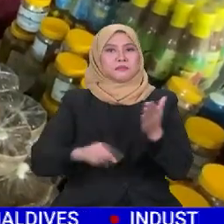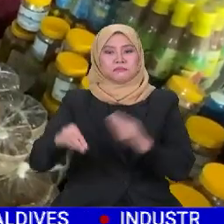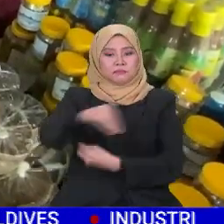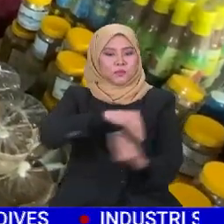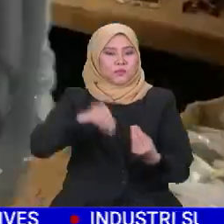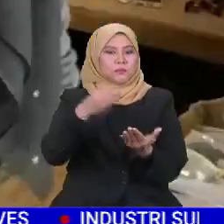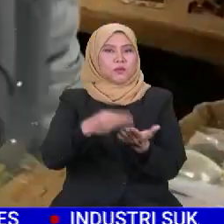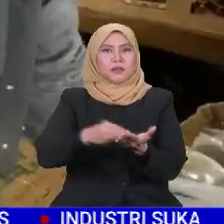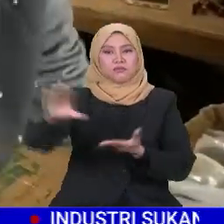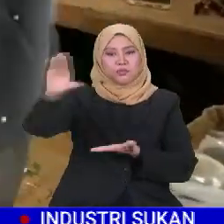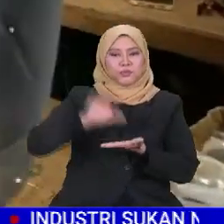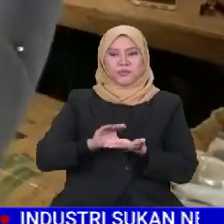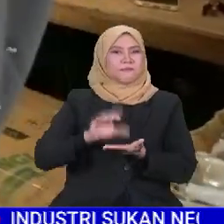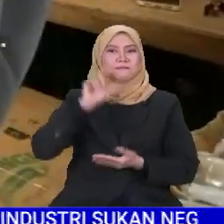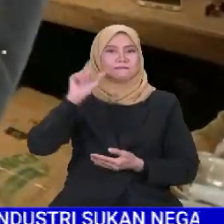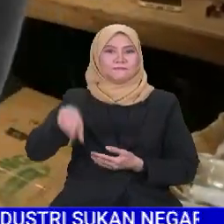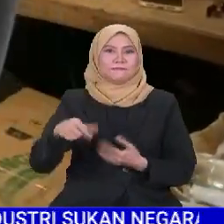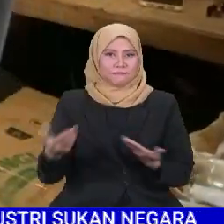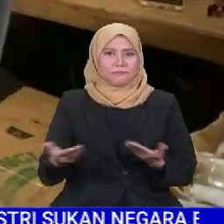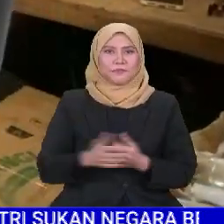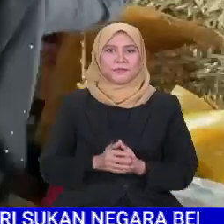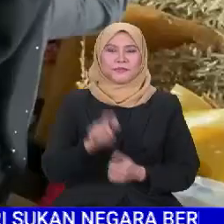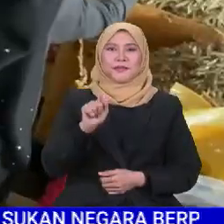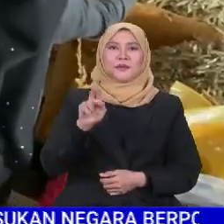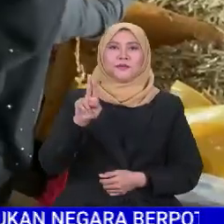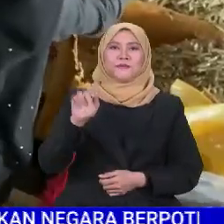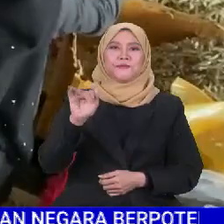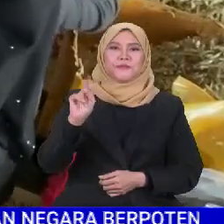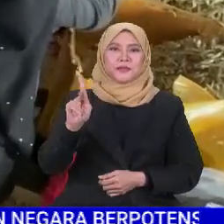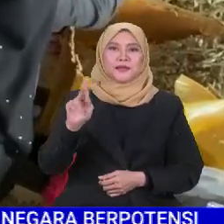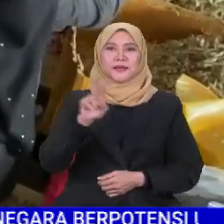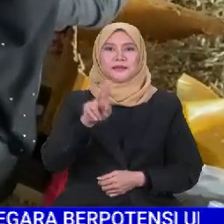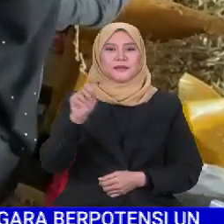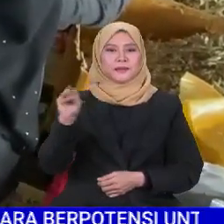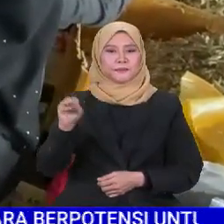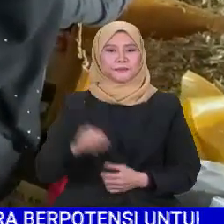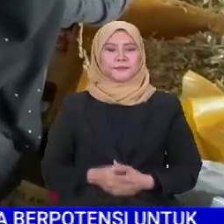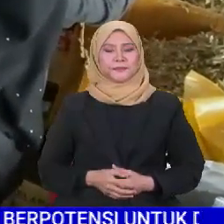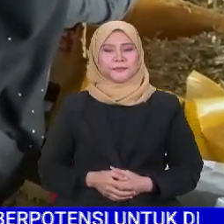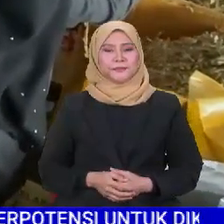modal daripada mana-mana pihak. Taufik Adnan, RTM.